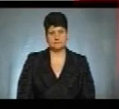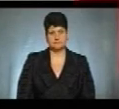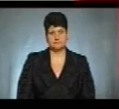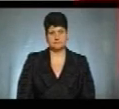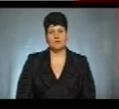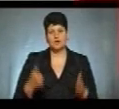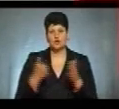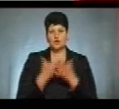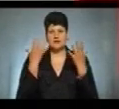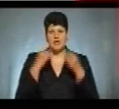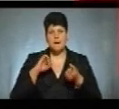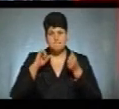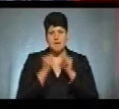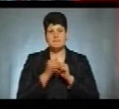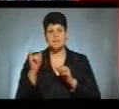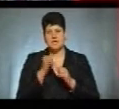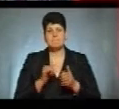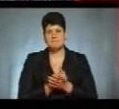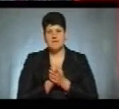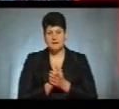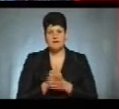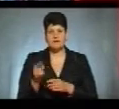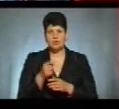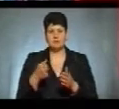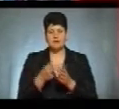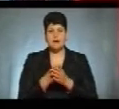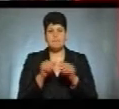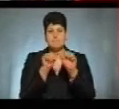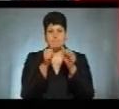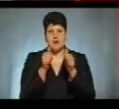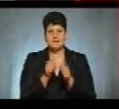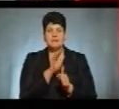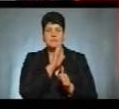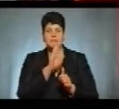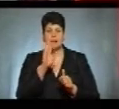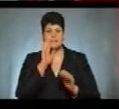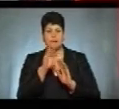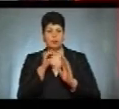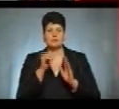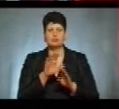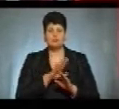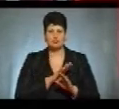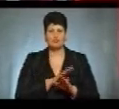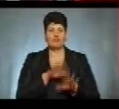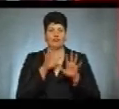До Дня пам'яті та примирення в Тернополі біля пам'ятника «Материнський поклик» відбувся мітинг реквієм.